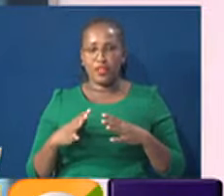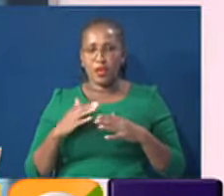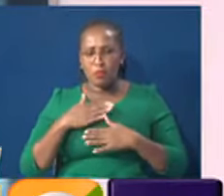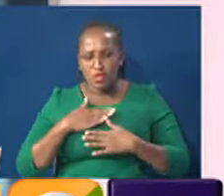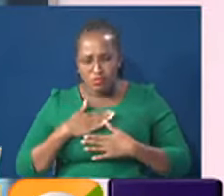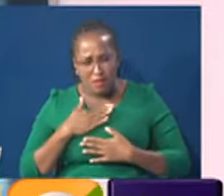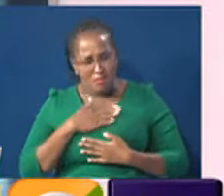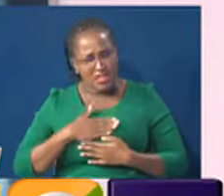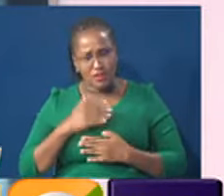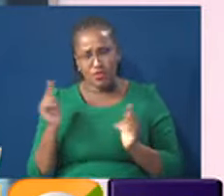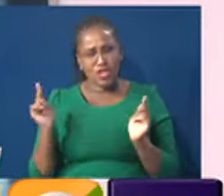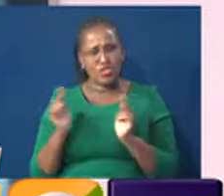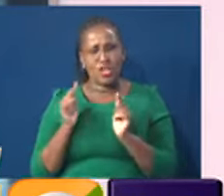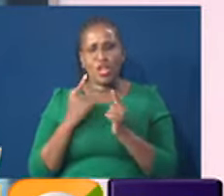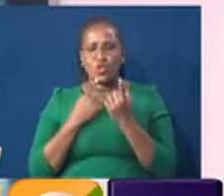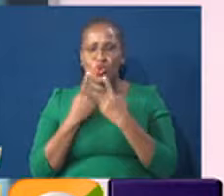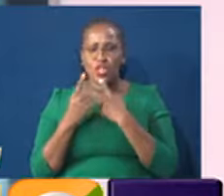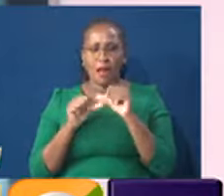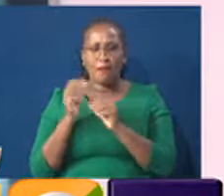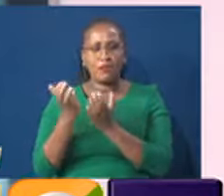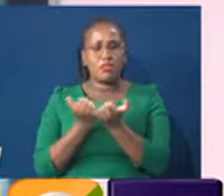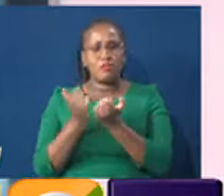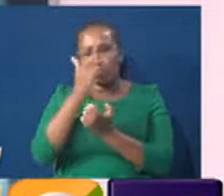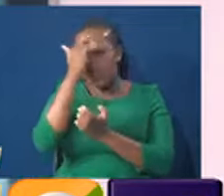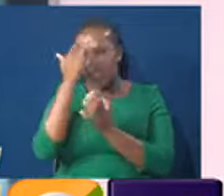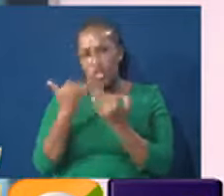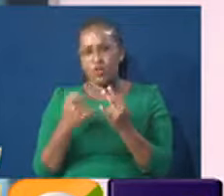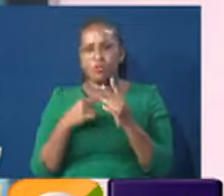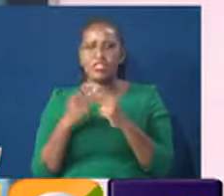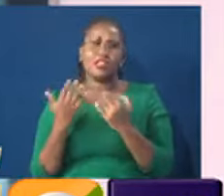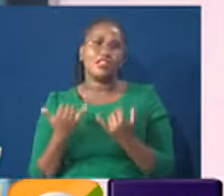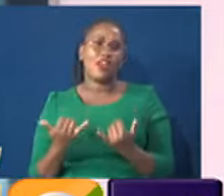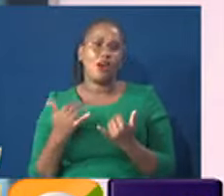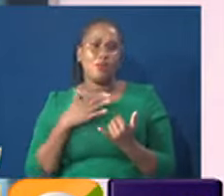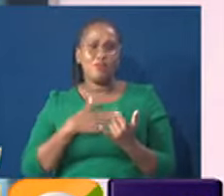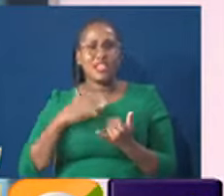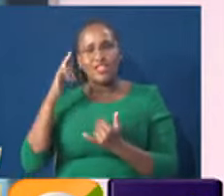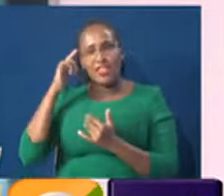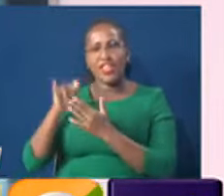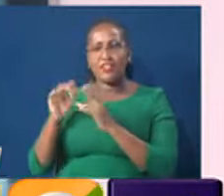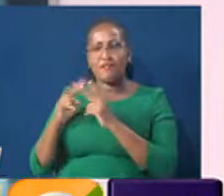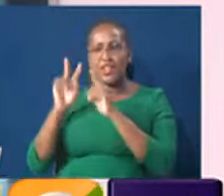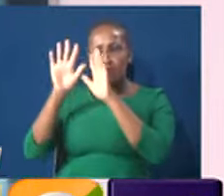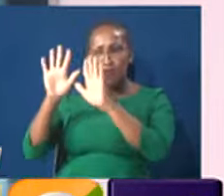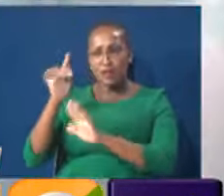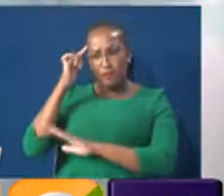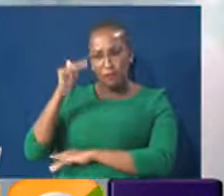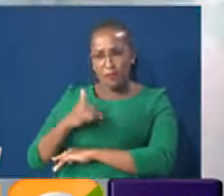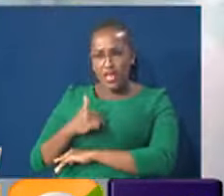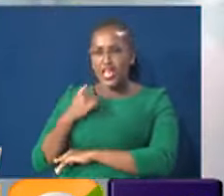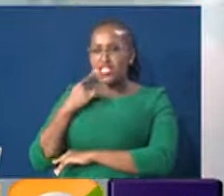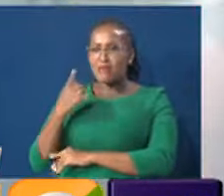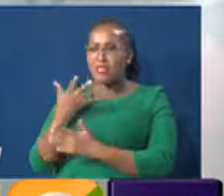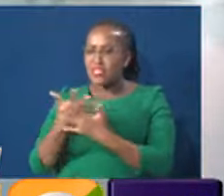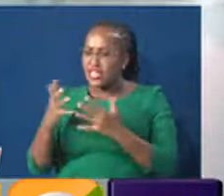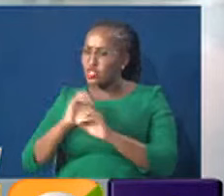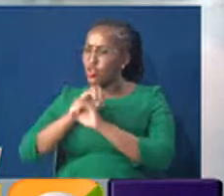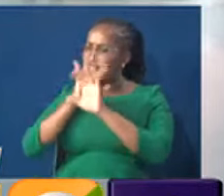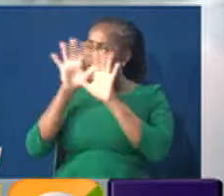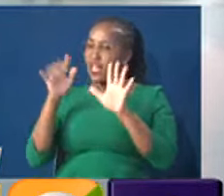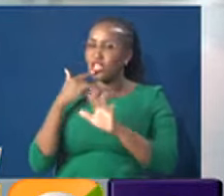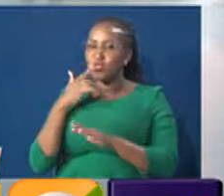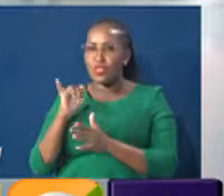kwa kifupi tu kuhusu biashara, kwa sababu ni utangulizi. Naam, nafikiria ilikuwa ya muhimu kwangu. Asante. Kuweka hii maneno katika perspective